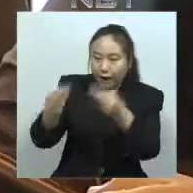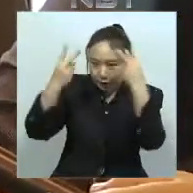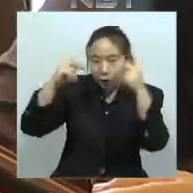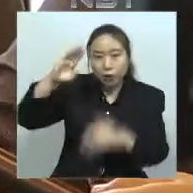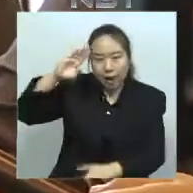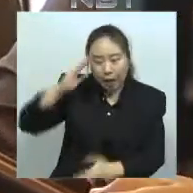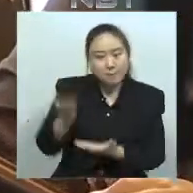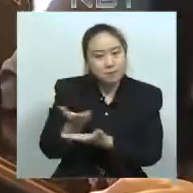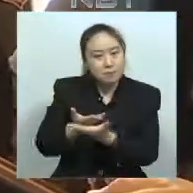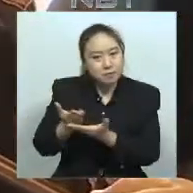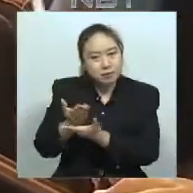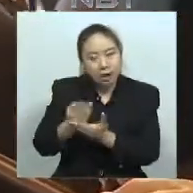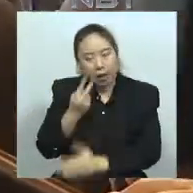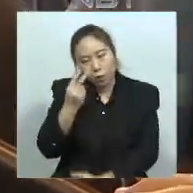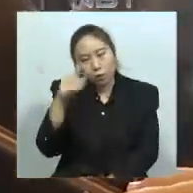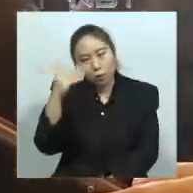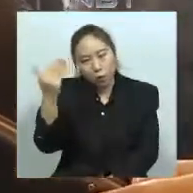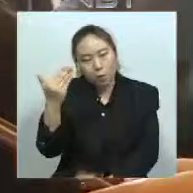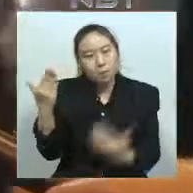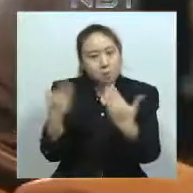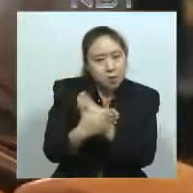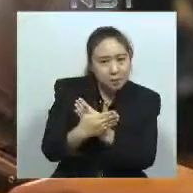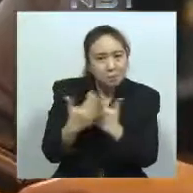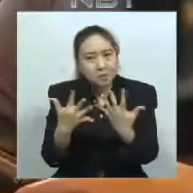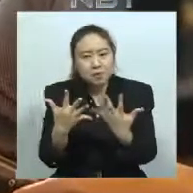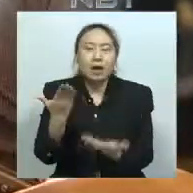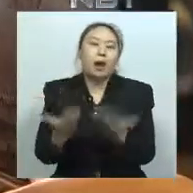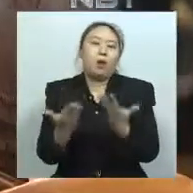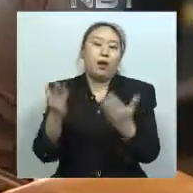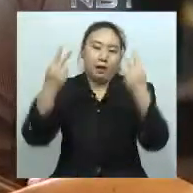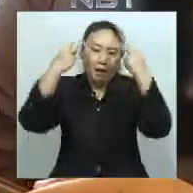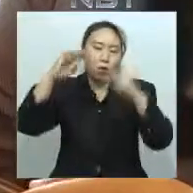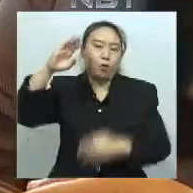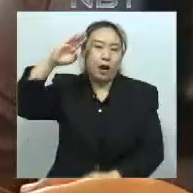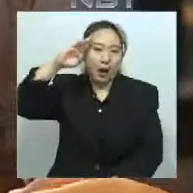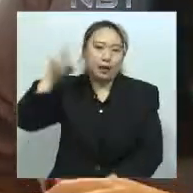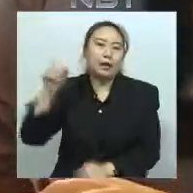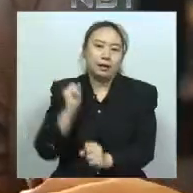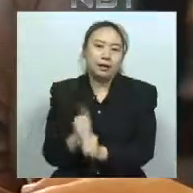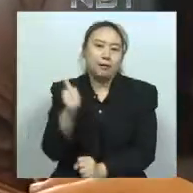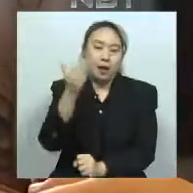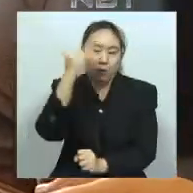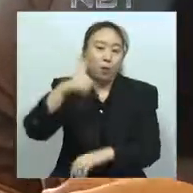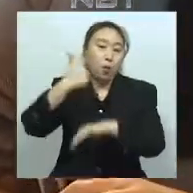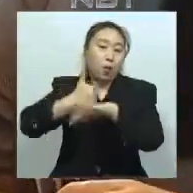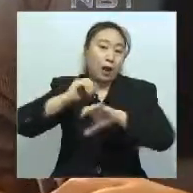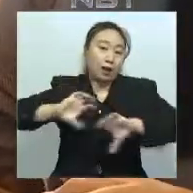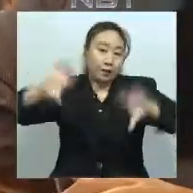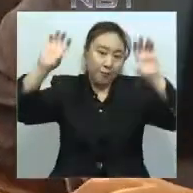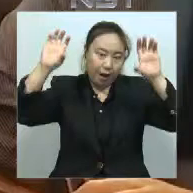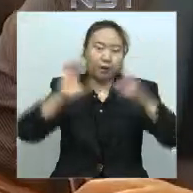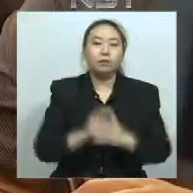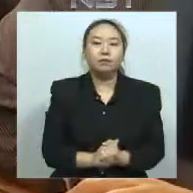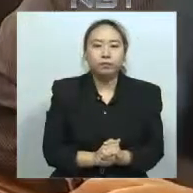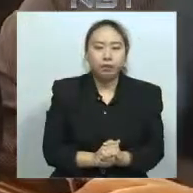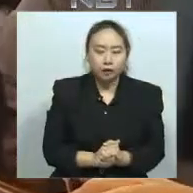ณาดูอีกครั้งหนึ่งจะมีการเปลี่ยนแปลงหรือไม่เป็นสิทธิ์ของพลเอกประยุทธ์ที่สามารถทำได้ในฐานะหัวหน้ารัฐบาลเท่ากับว่า